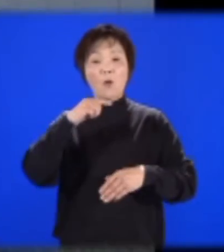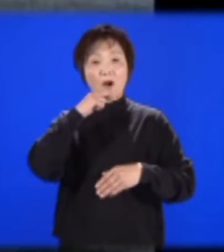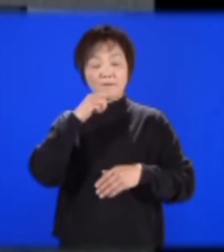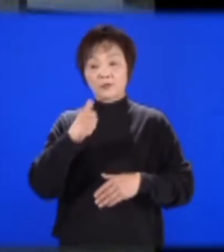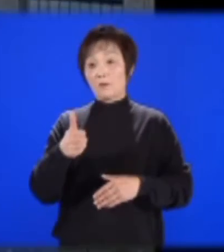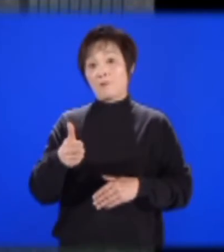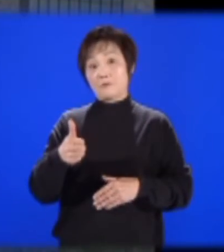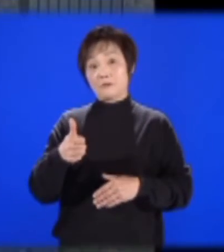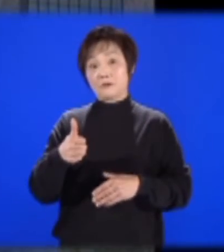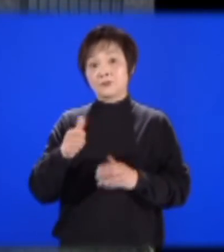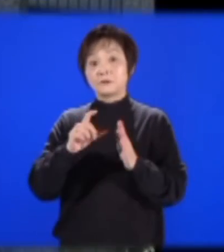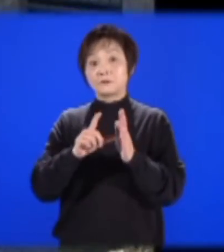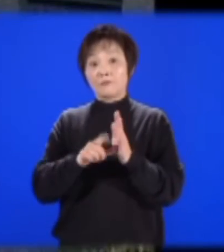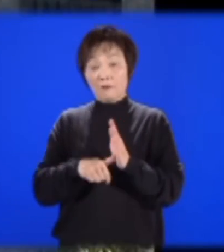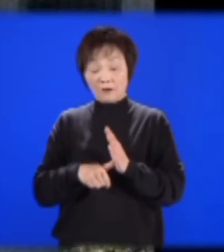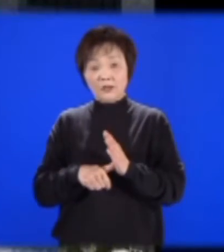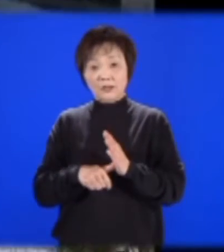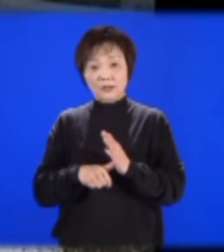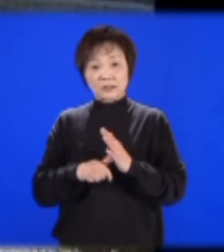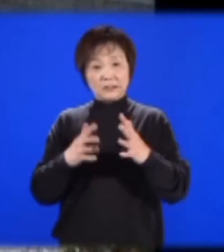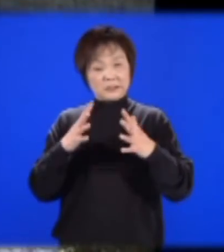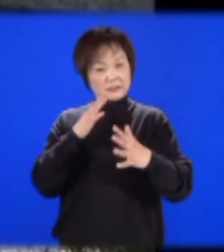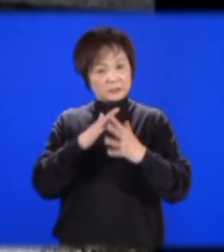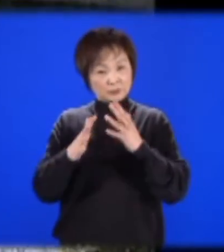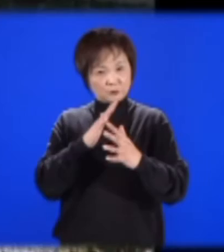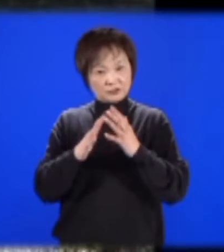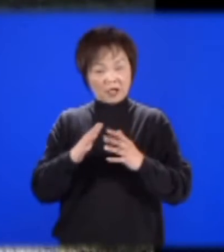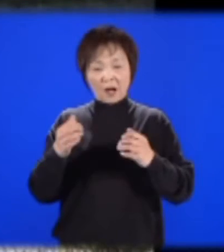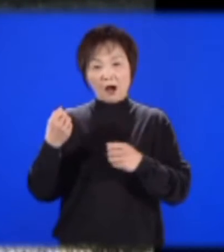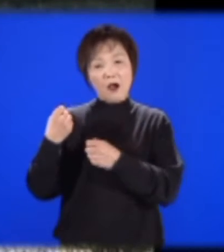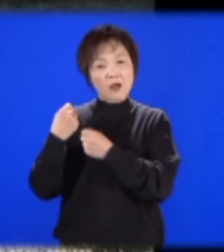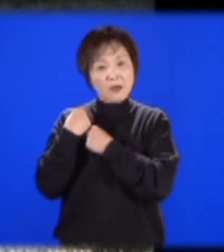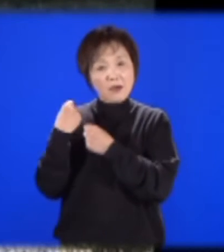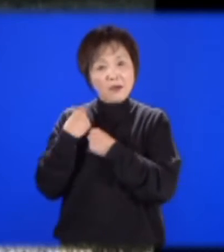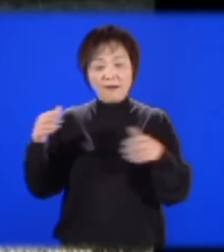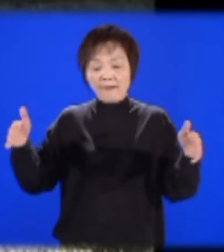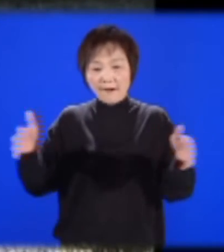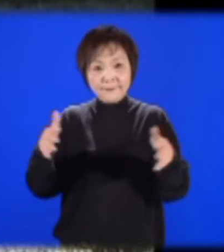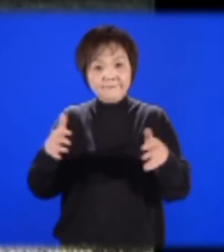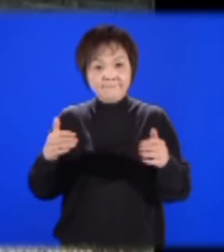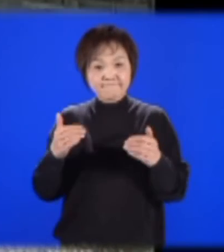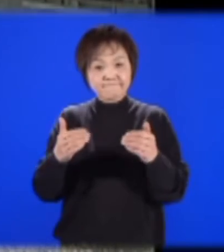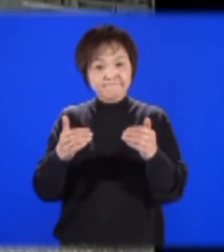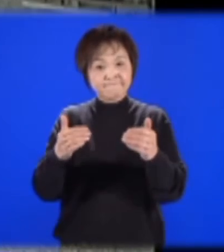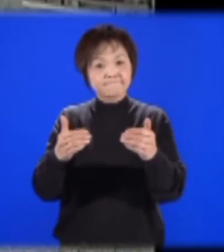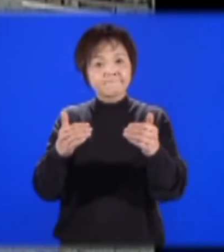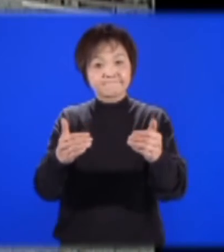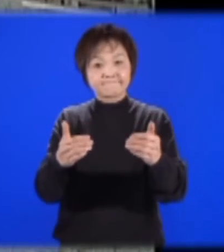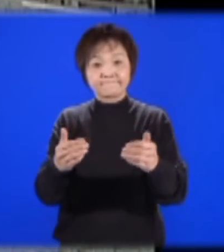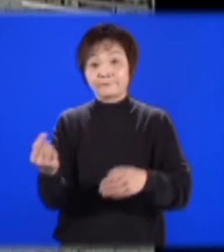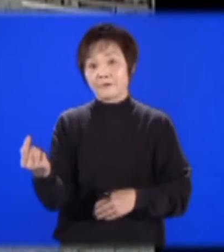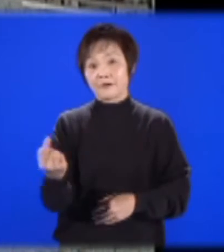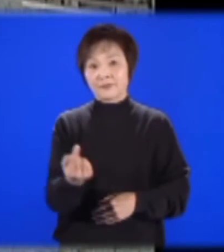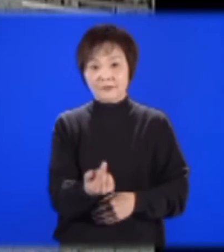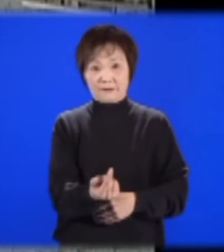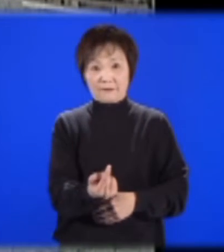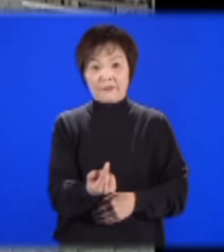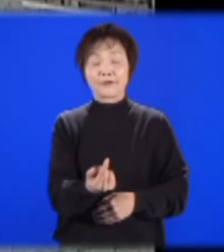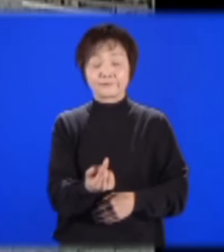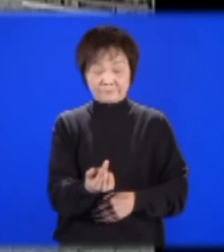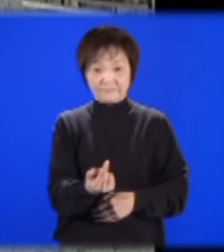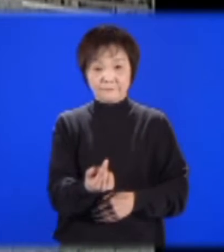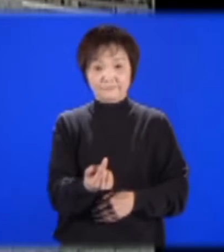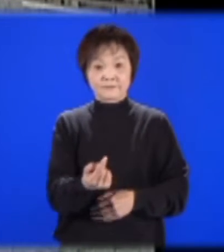大天の皇子と呼ばれていた時に、壬申の乱で兵を集めるために進軍し、この地を訪れています。